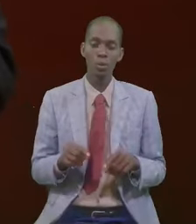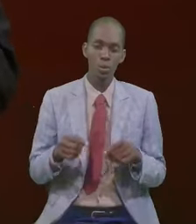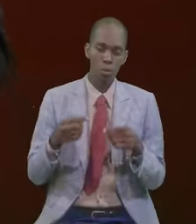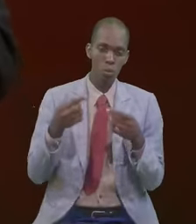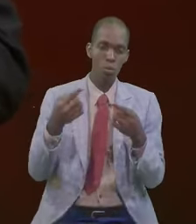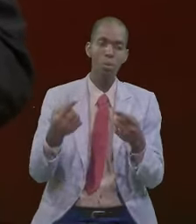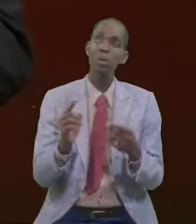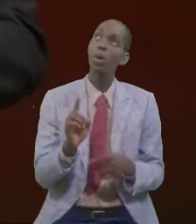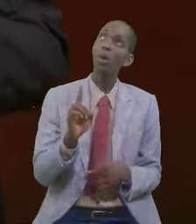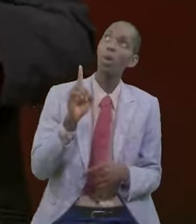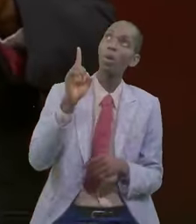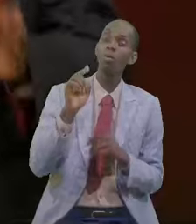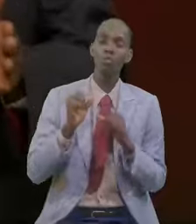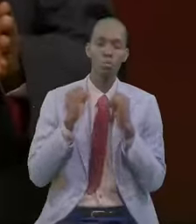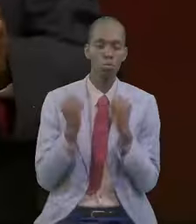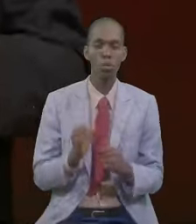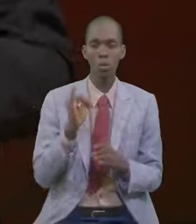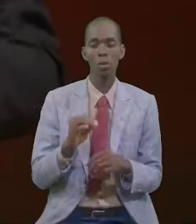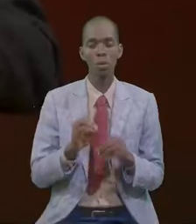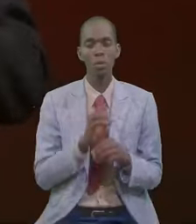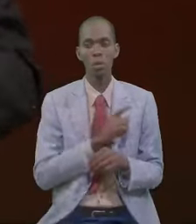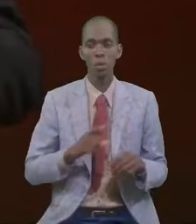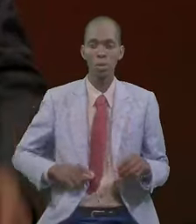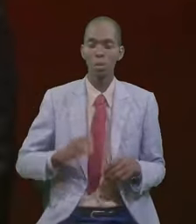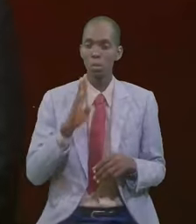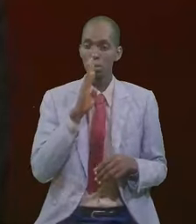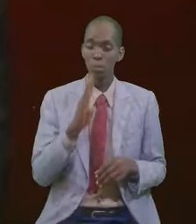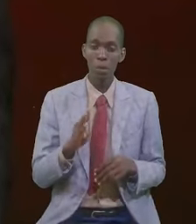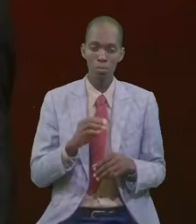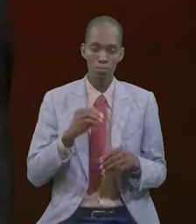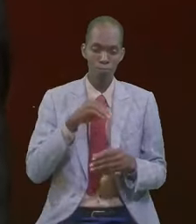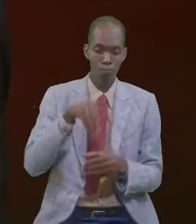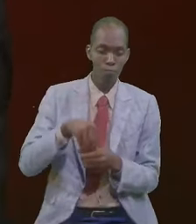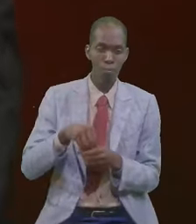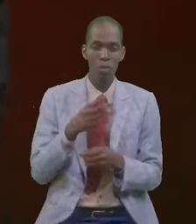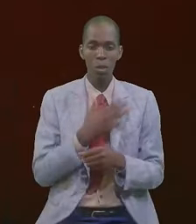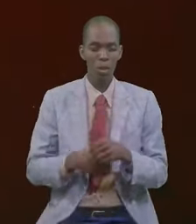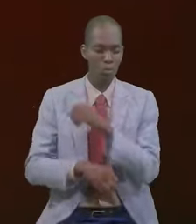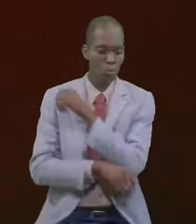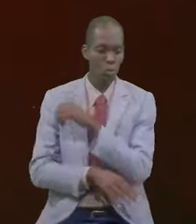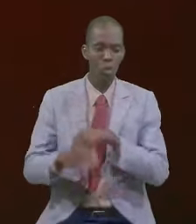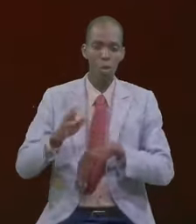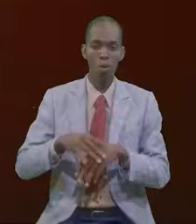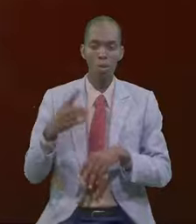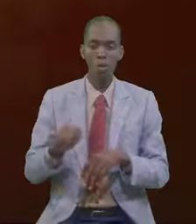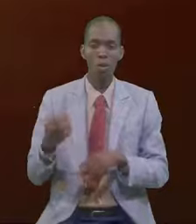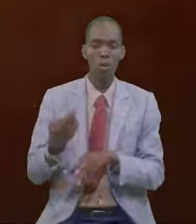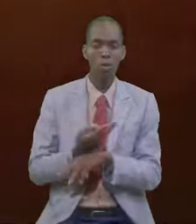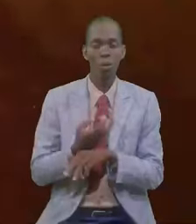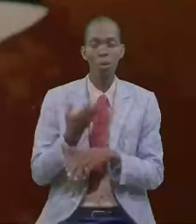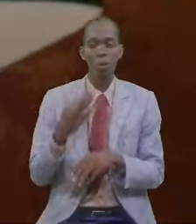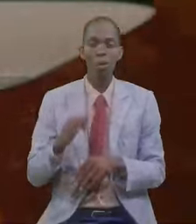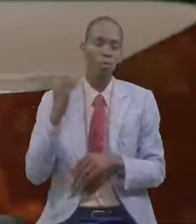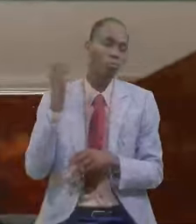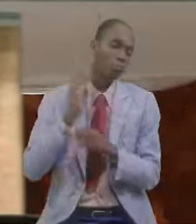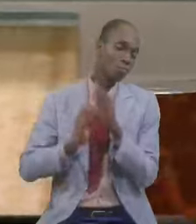avancement inébranlablement dans le Seigneur, étant bien enraciné, affermi, fondé sur le roc